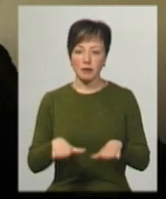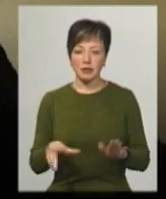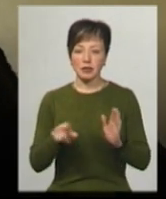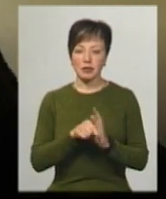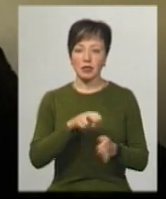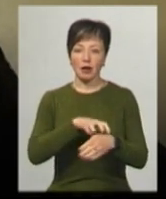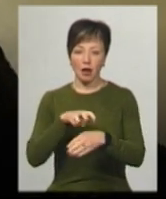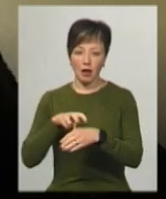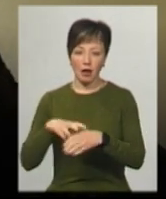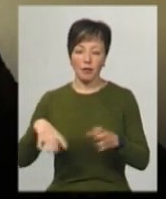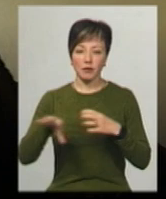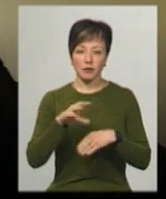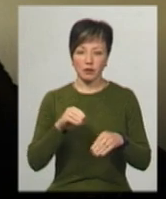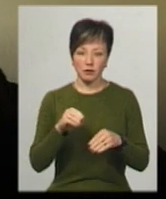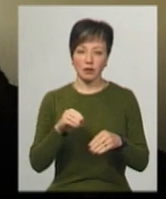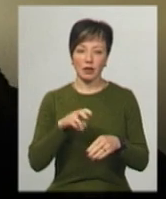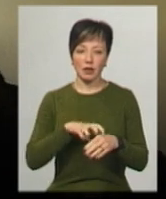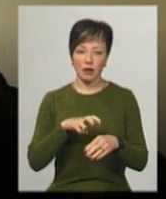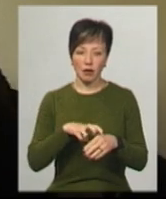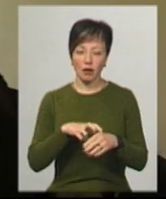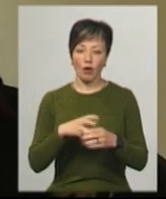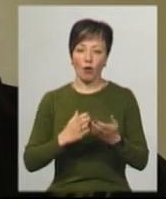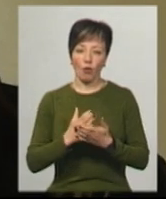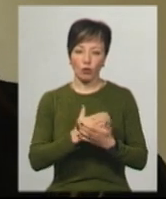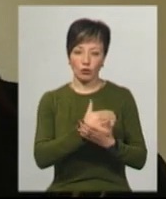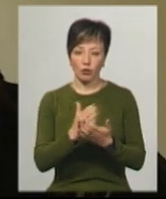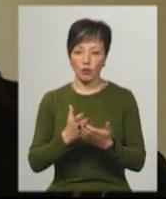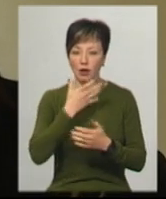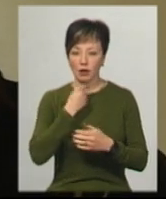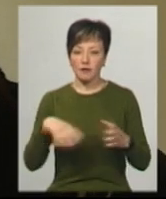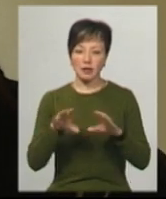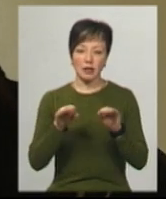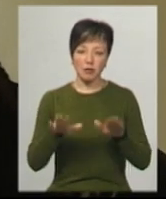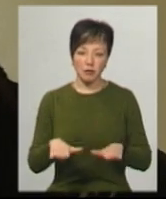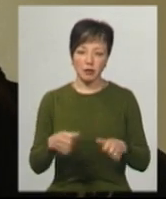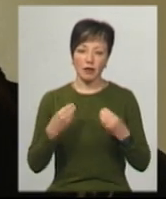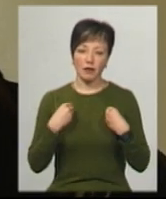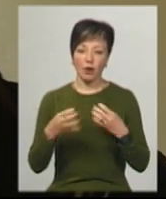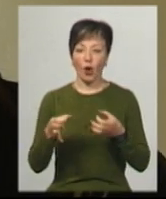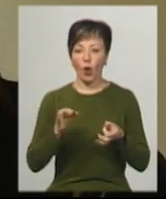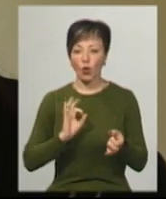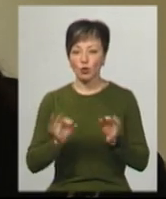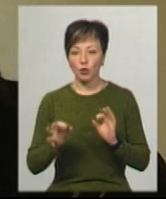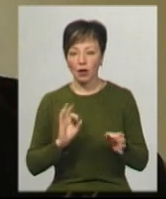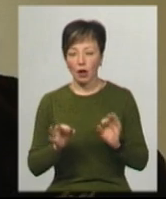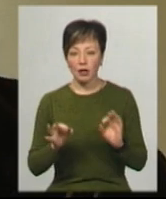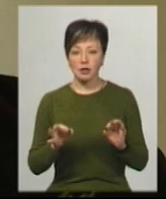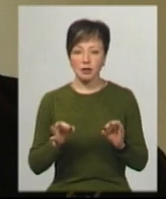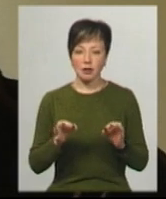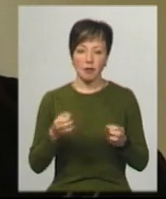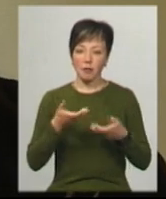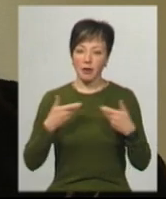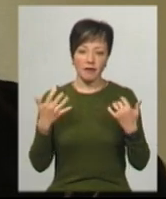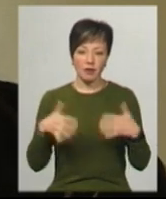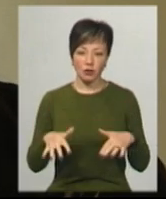все, лікарі нас обслуговували гарно, все було на місці, давали консультації, ми не тратили